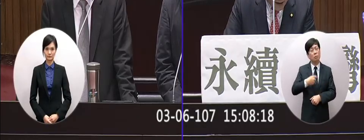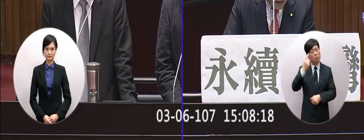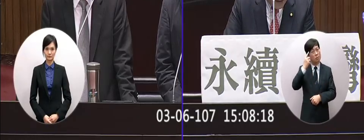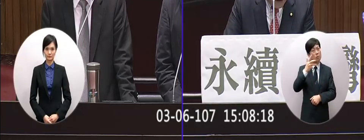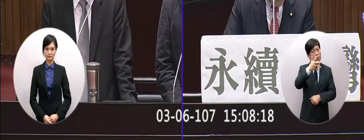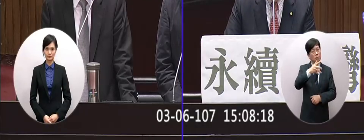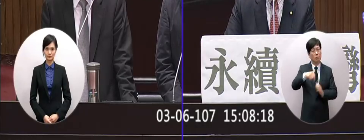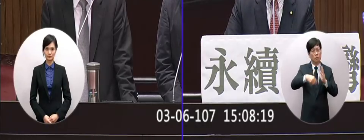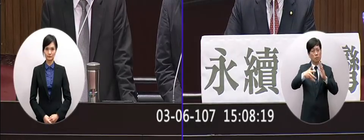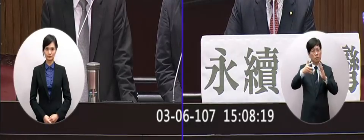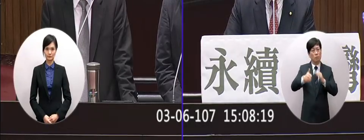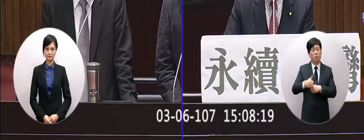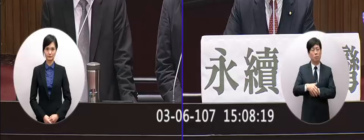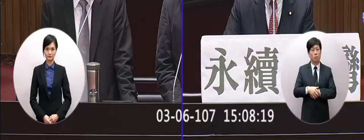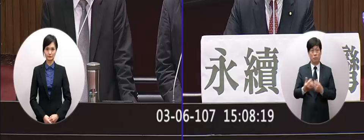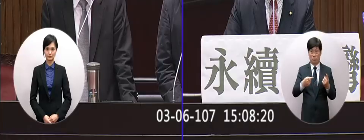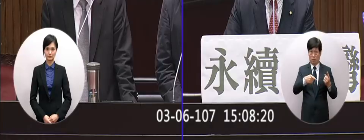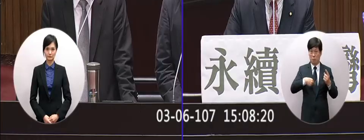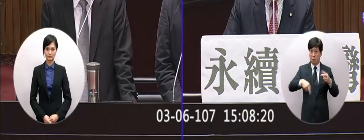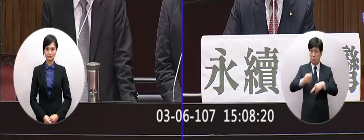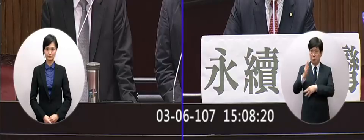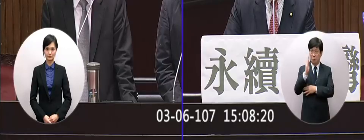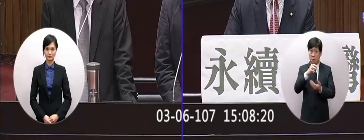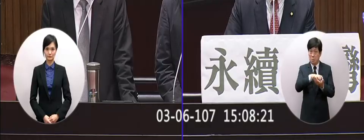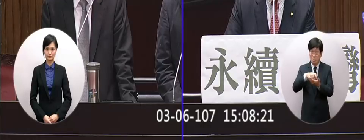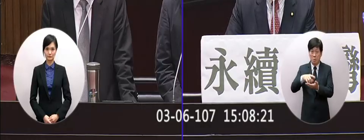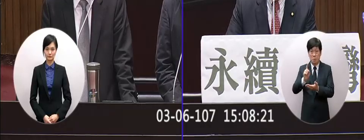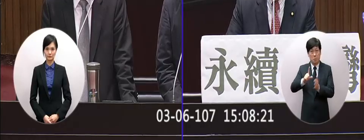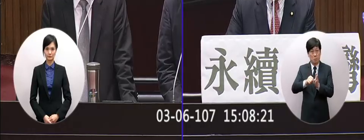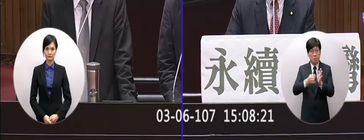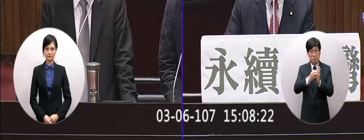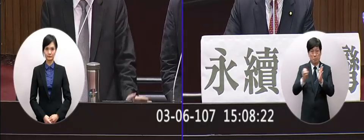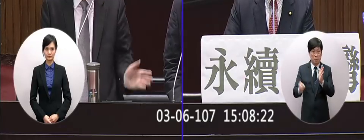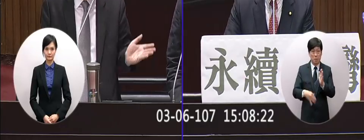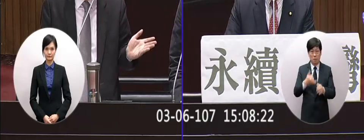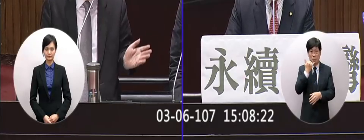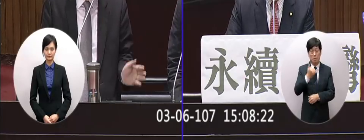请问院长，在这样的行政命令何时可以被修改？